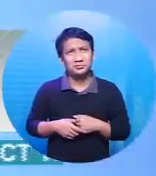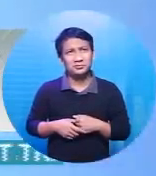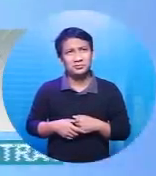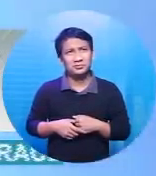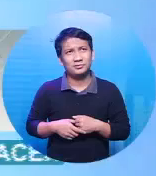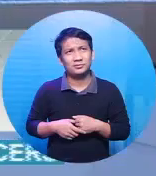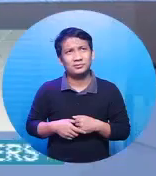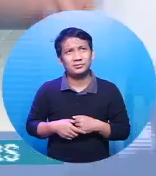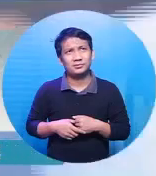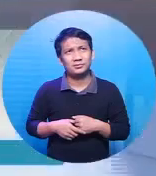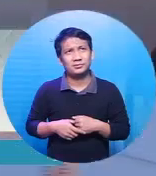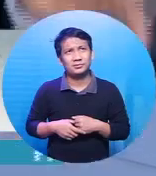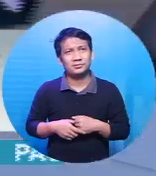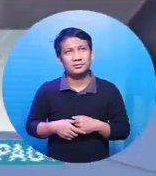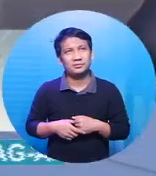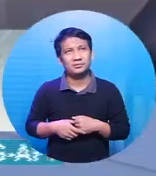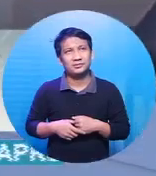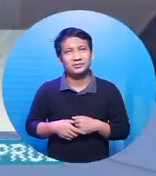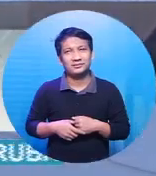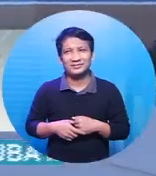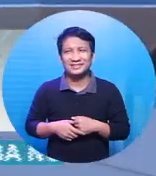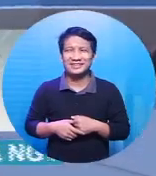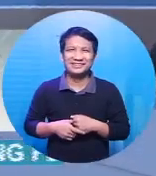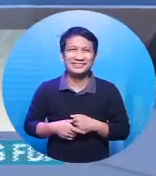Op! Last na lamang.